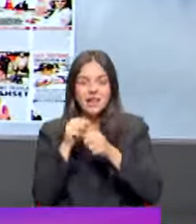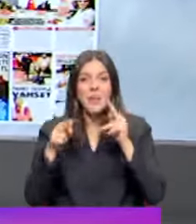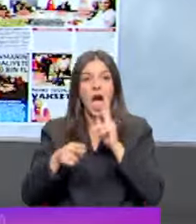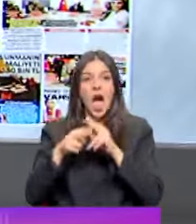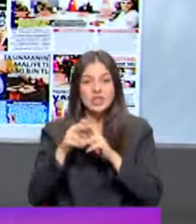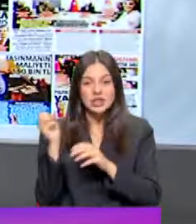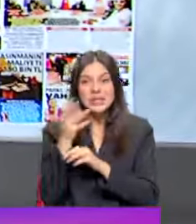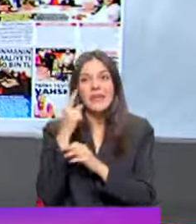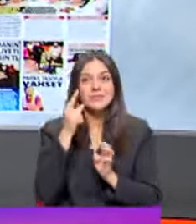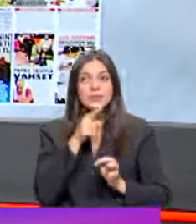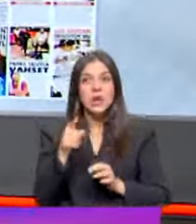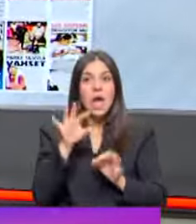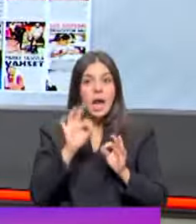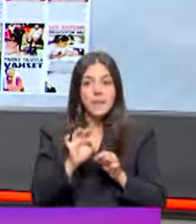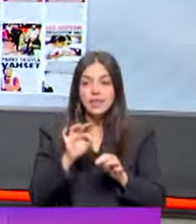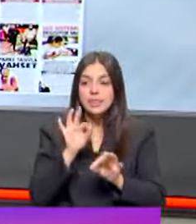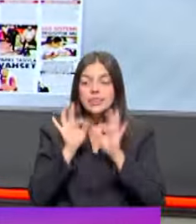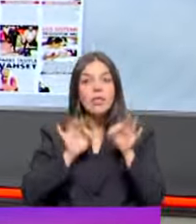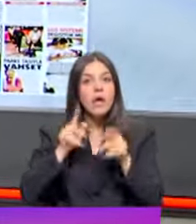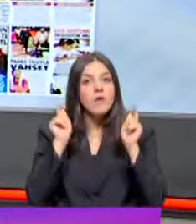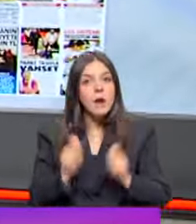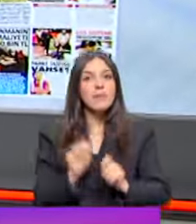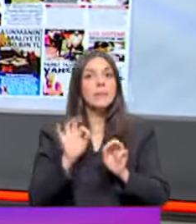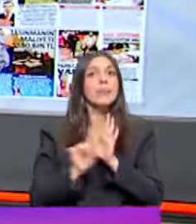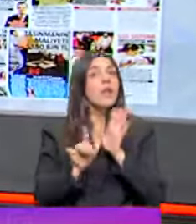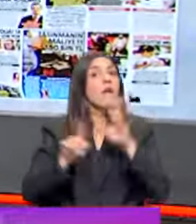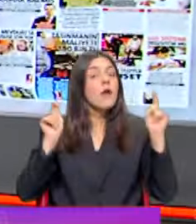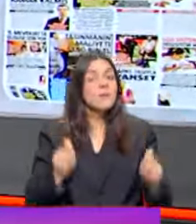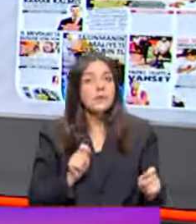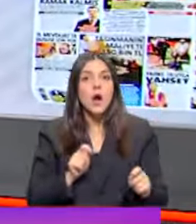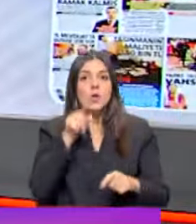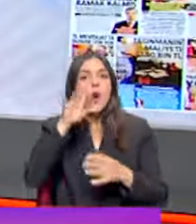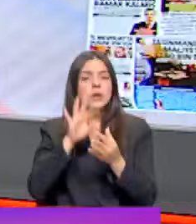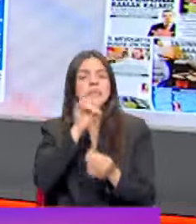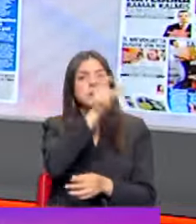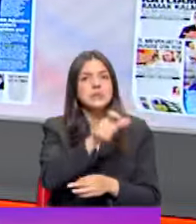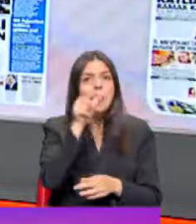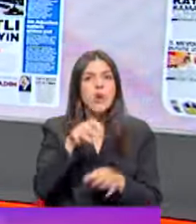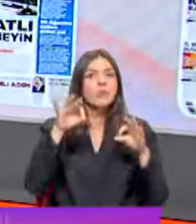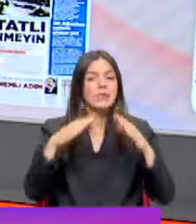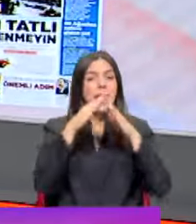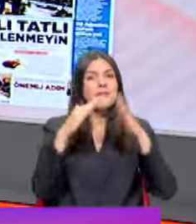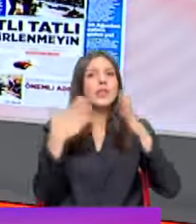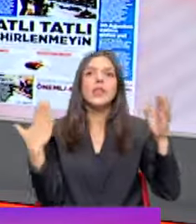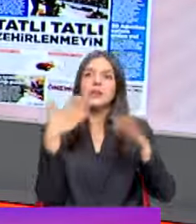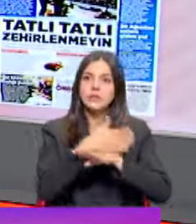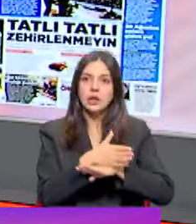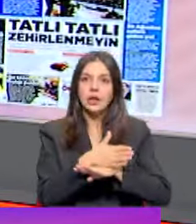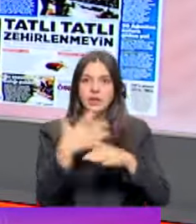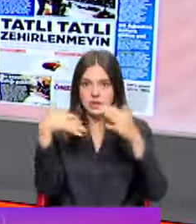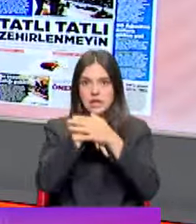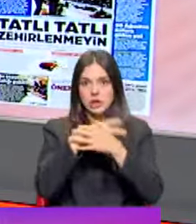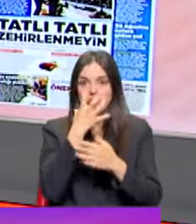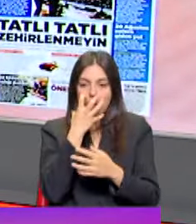bir de hemen acil müdahalelerini yaptılar, tedavilerini yaptılar. Aynı zamanda o insanlar bugün evlerine gidecekler.